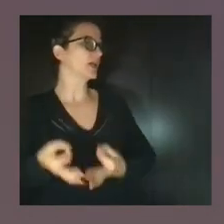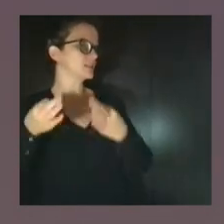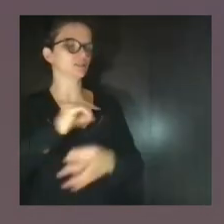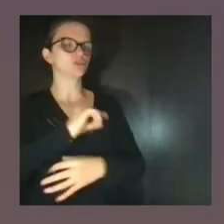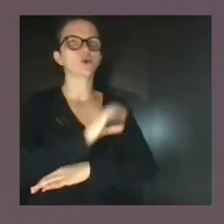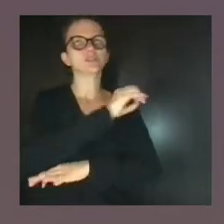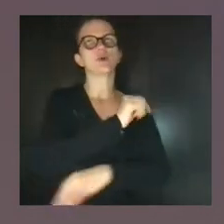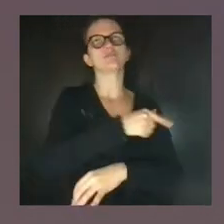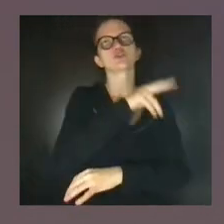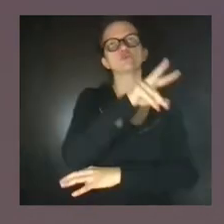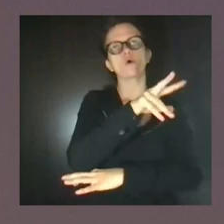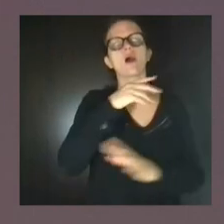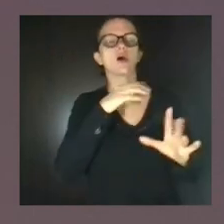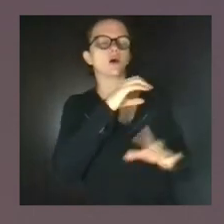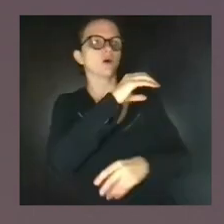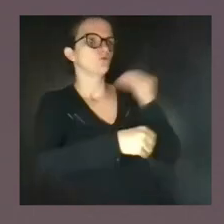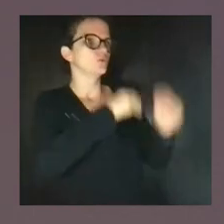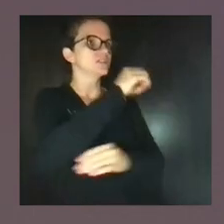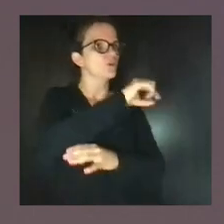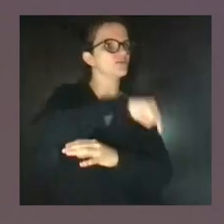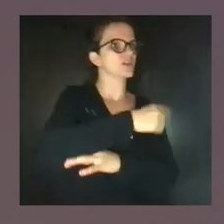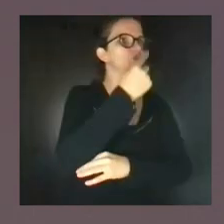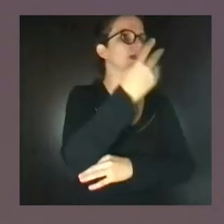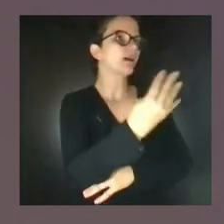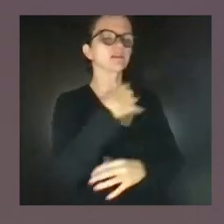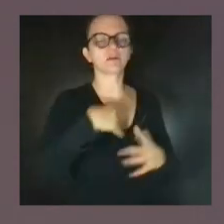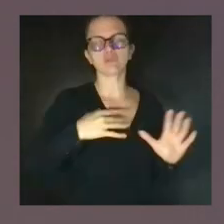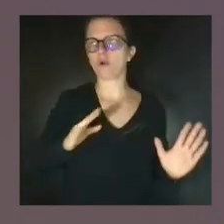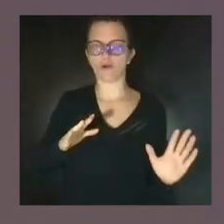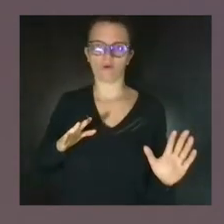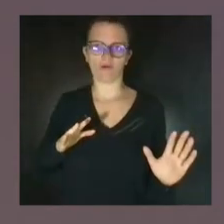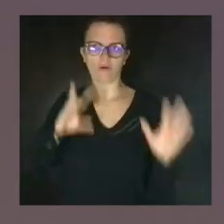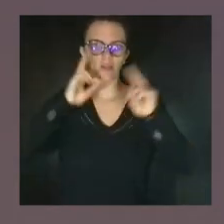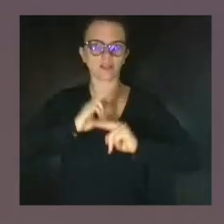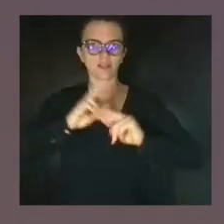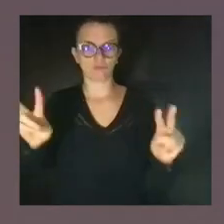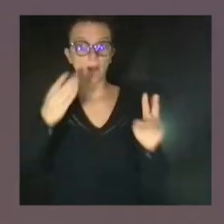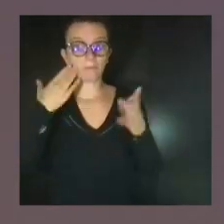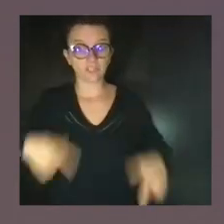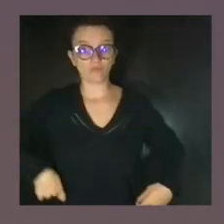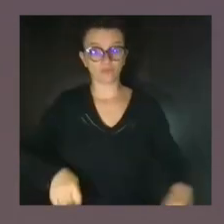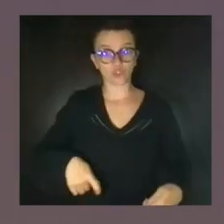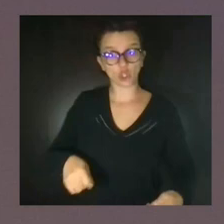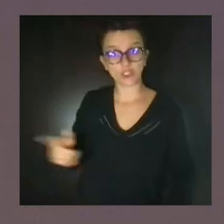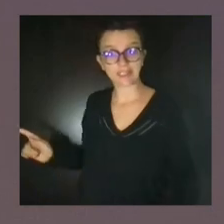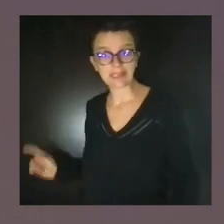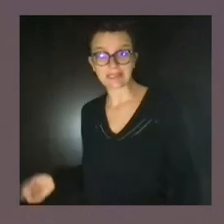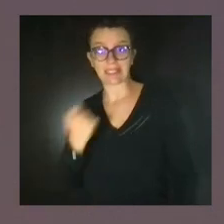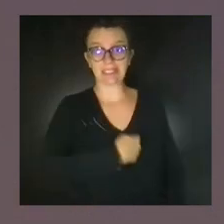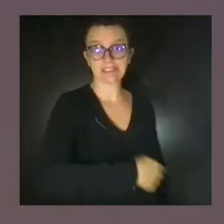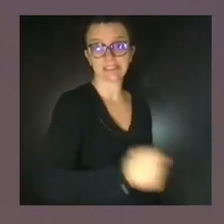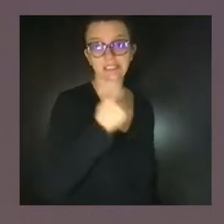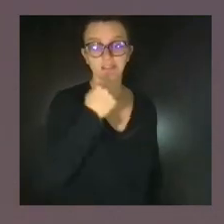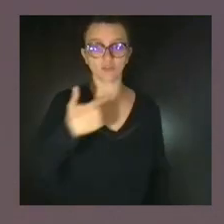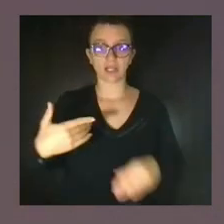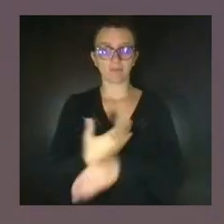un 0,4 fois la performance du valide ou la blessure du valide. Quand vous jouez au tennis en fauteuil, eh bien, vous n'avez pas les mêmes blessures d'épaule